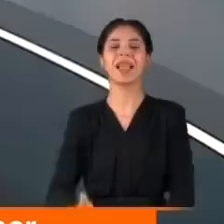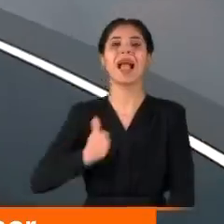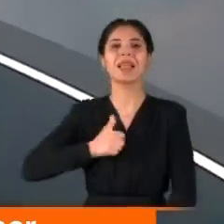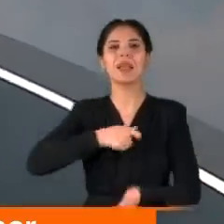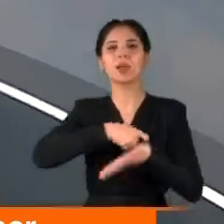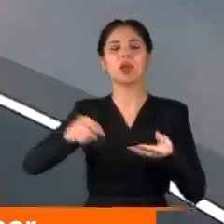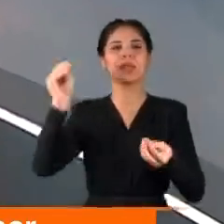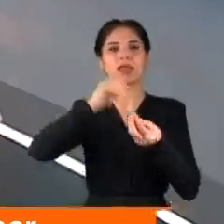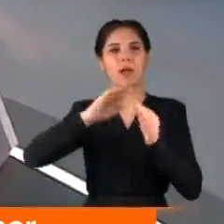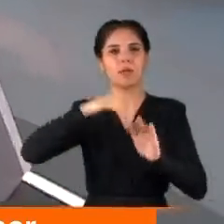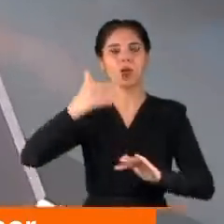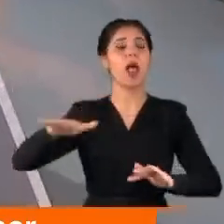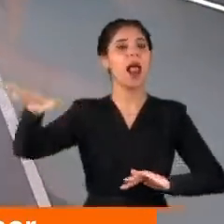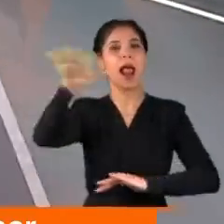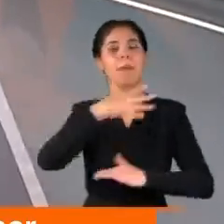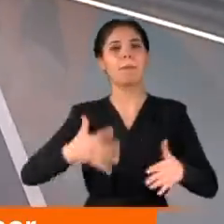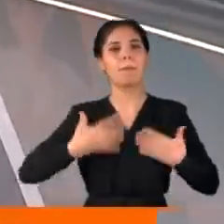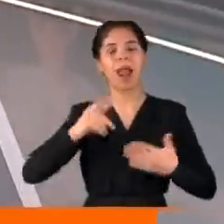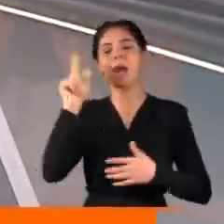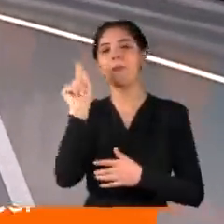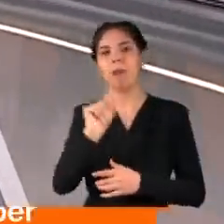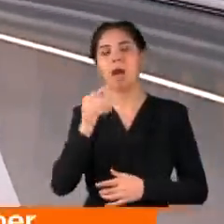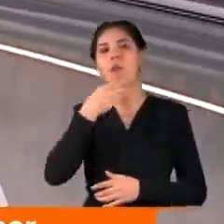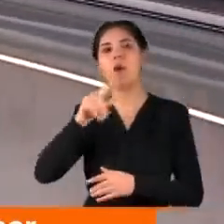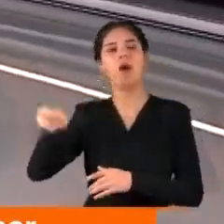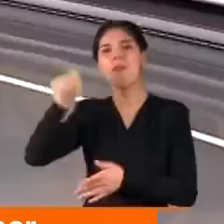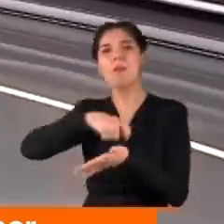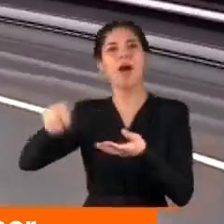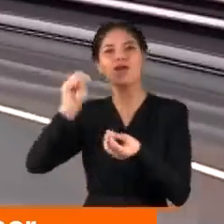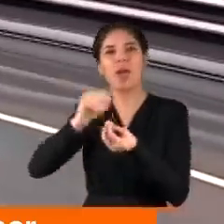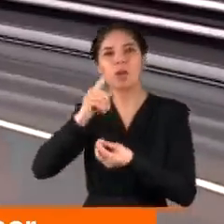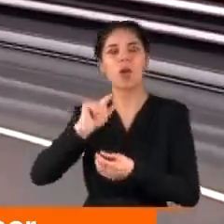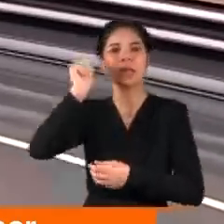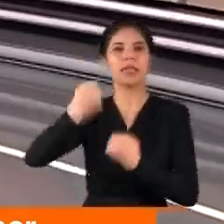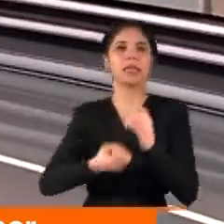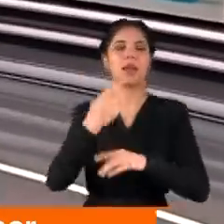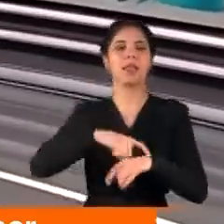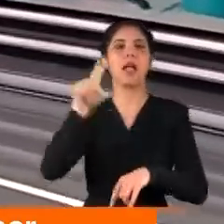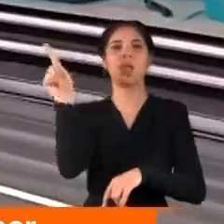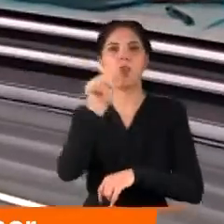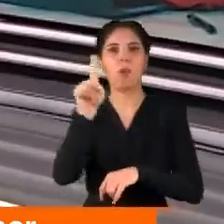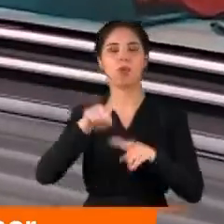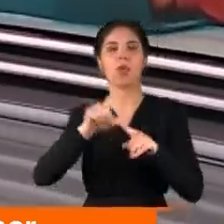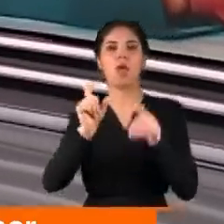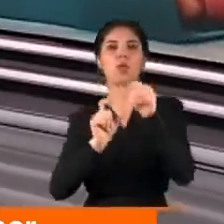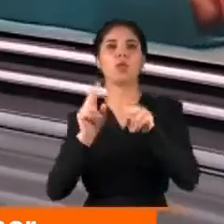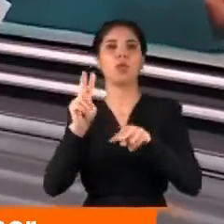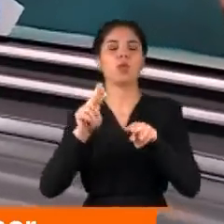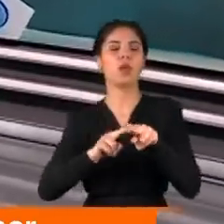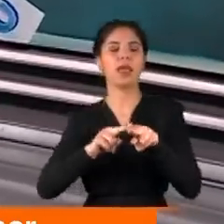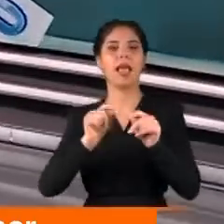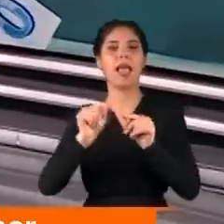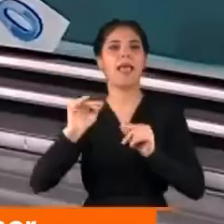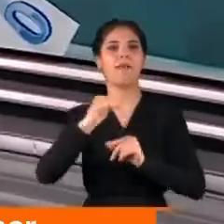Asgari ücret artışından sonra gözler memur ve emekli maaşlarına yapılacak zamma da çevrildi tabii. Yarın sabah saat 10'da TÜİK Aralık ayı enflasyon rakamlarını